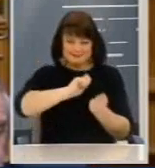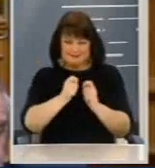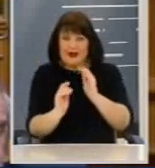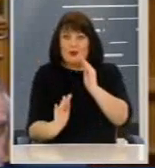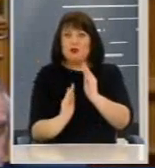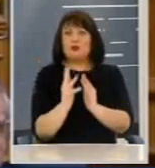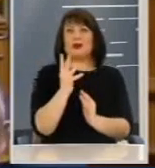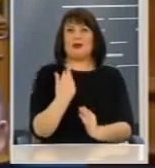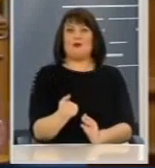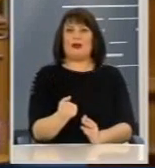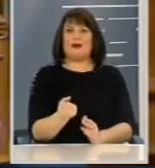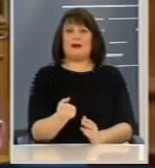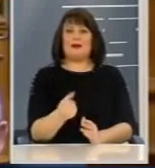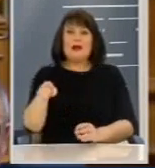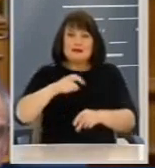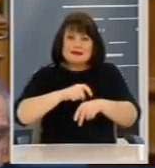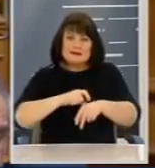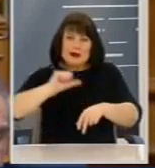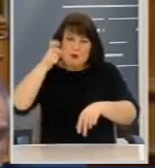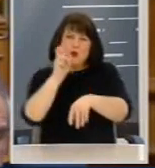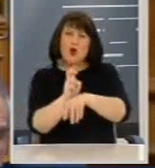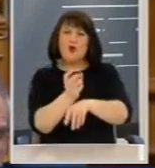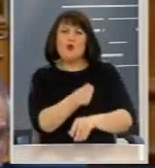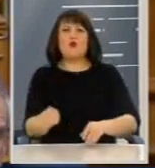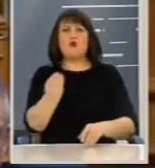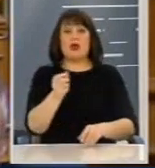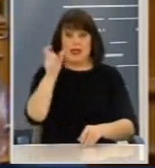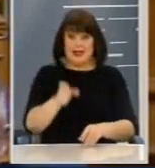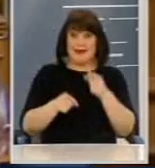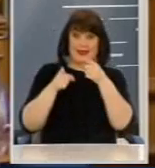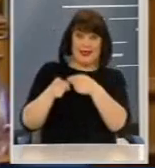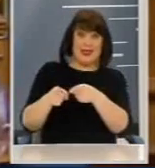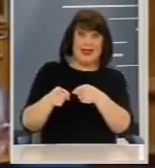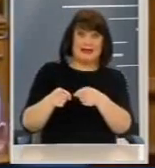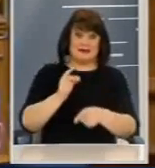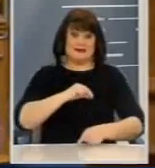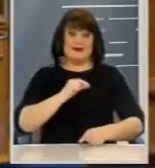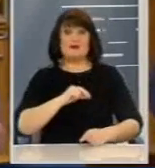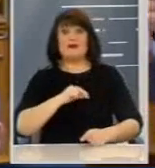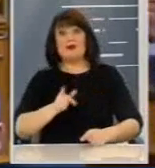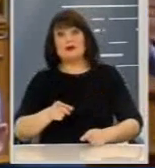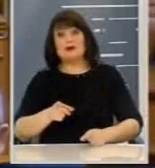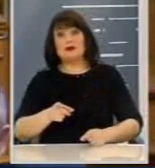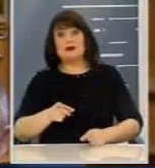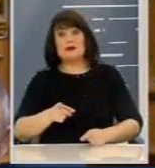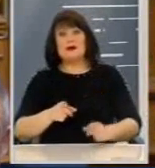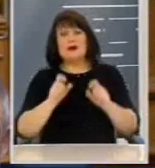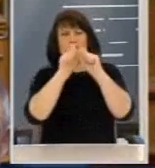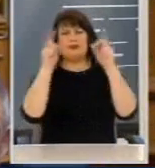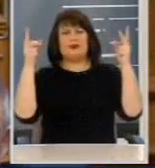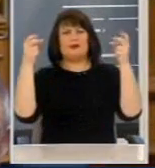τώρα που το πρωτογενές πλεόνασμα, όταν εσείς και τα συμφέροντα που σας υποστηρίζανε γράφανε επιχαίους τίτλους ότι